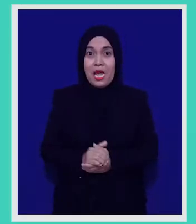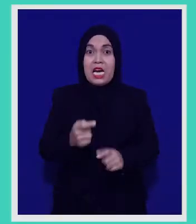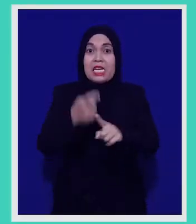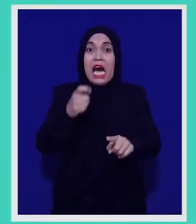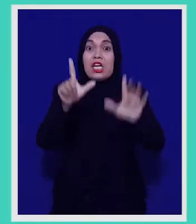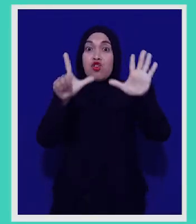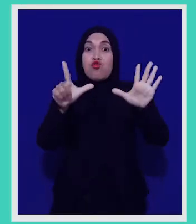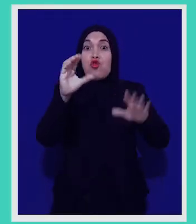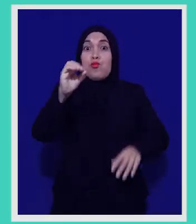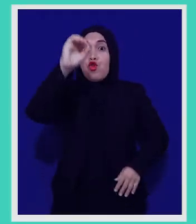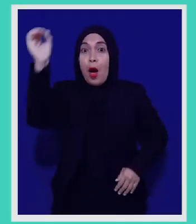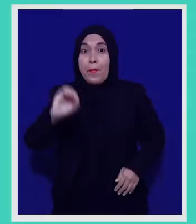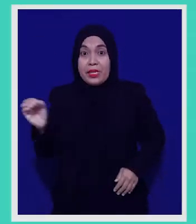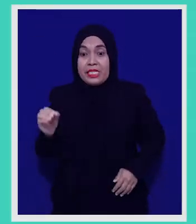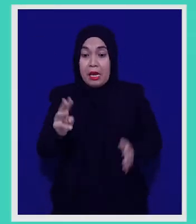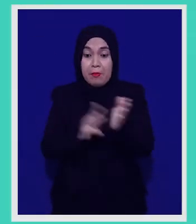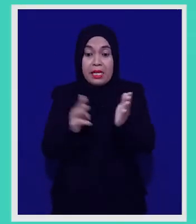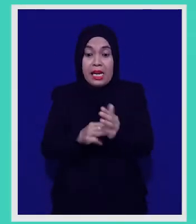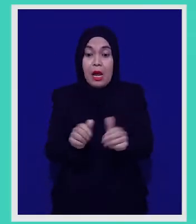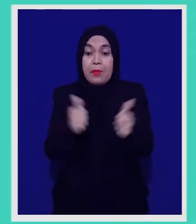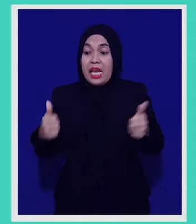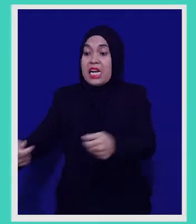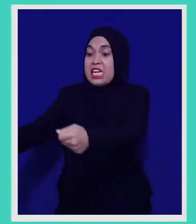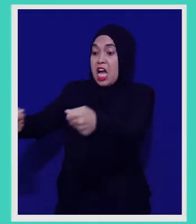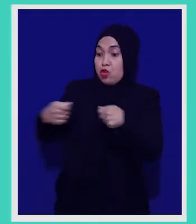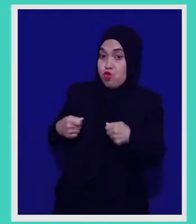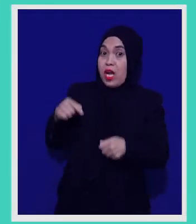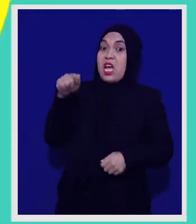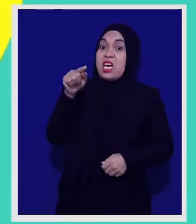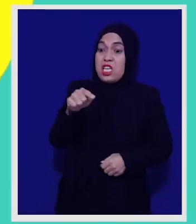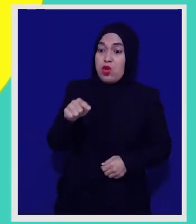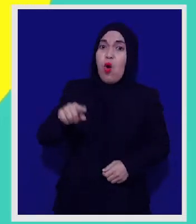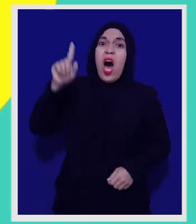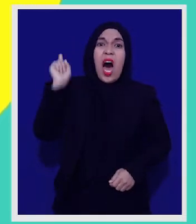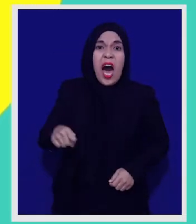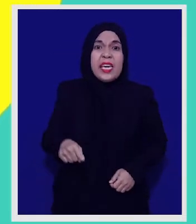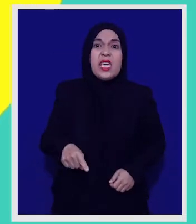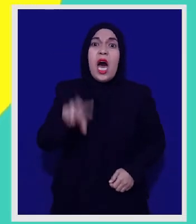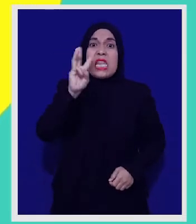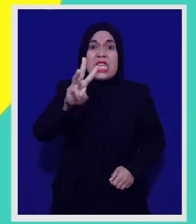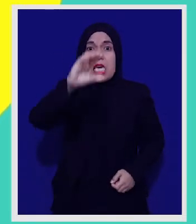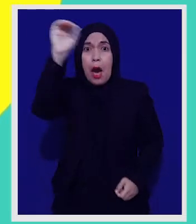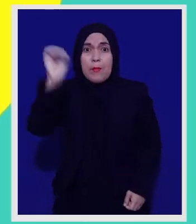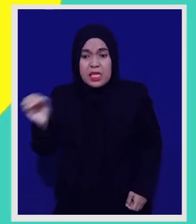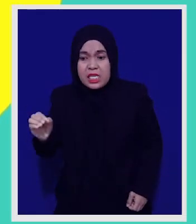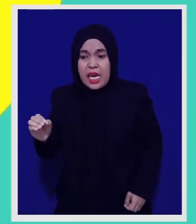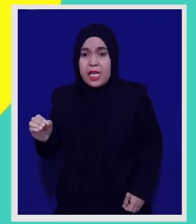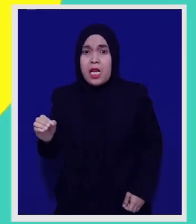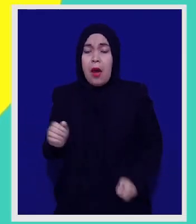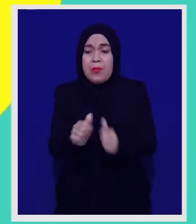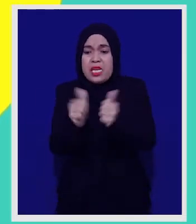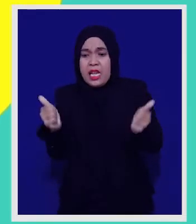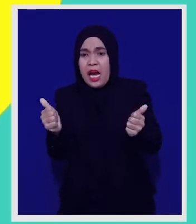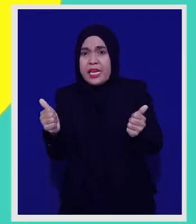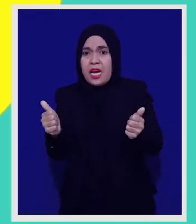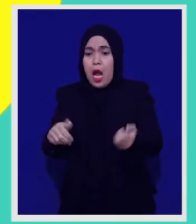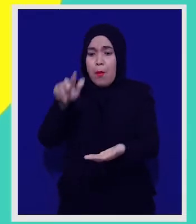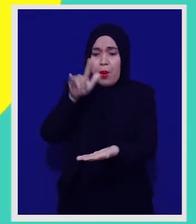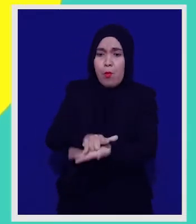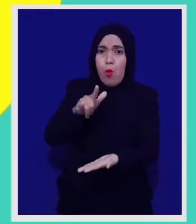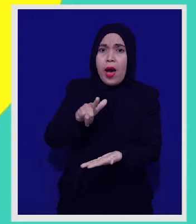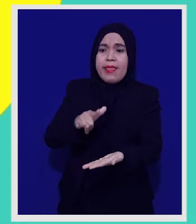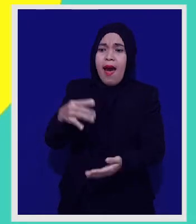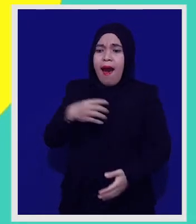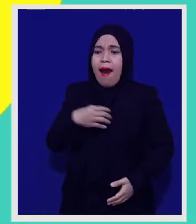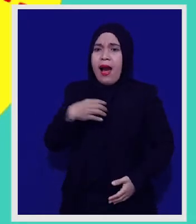Dari 70% perkara perceraian yang diajukan, hanya 3% putusan perceraian yang memuat hak-hak